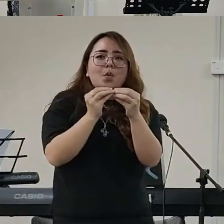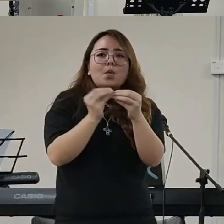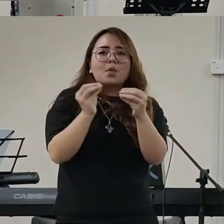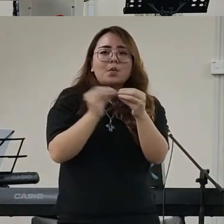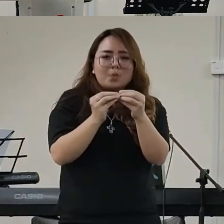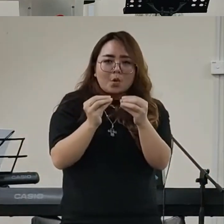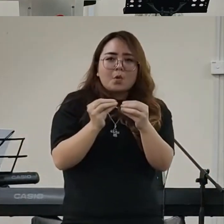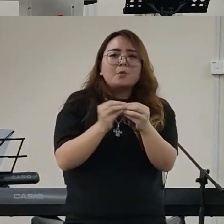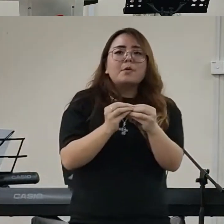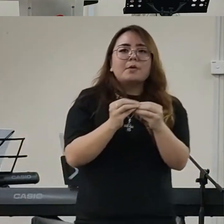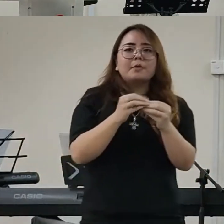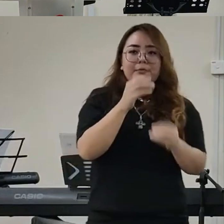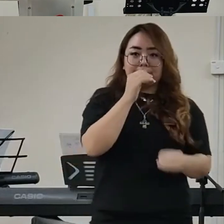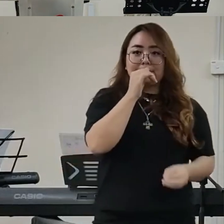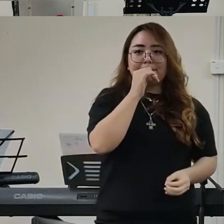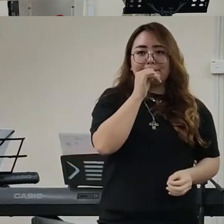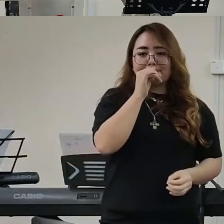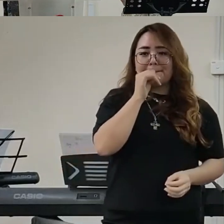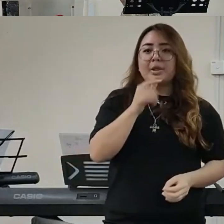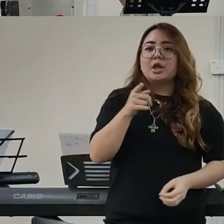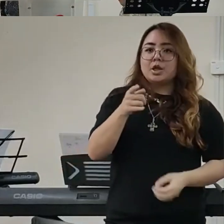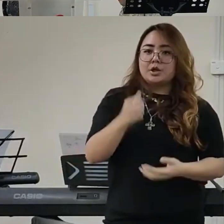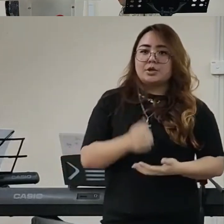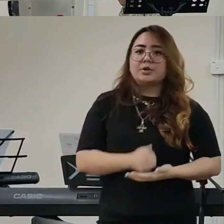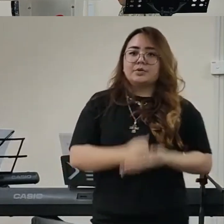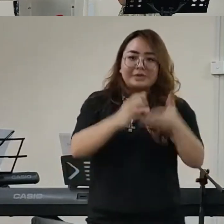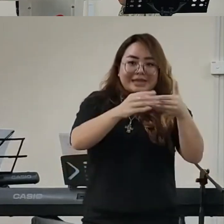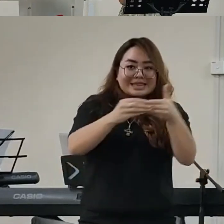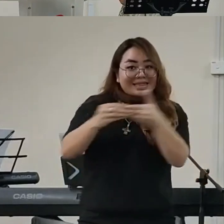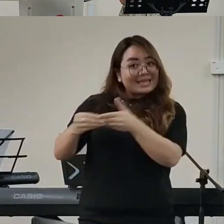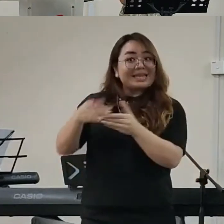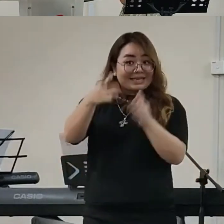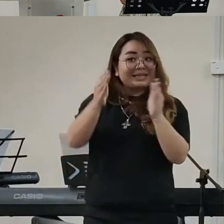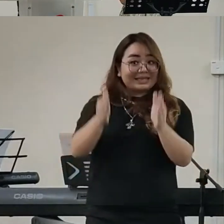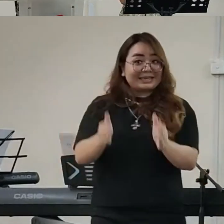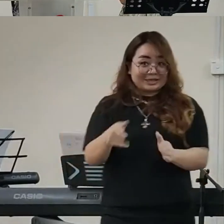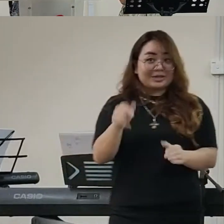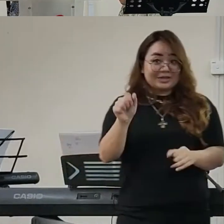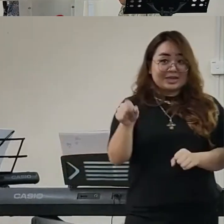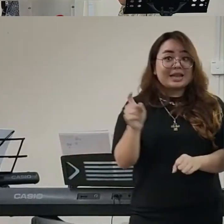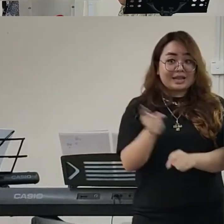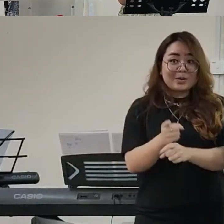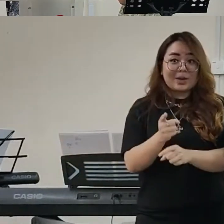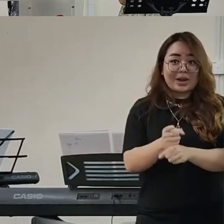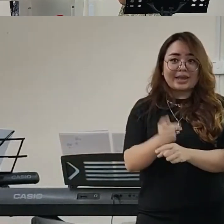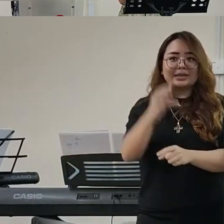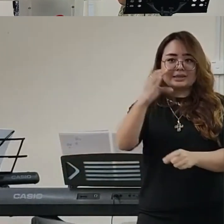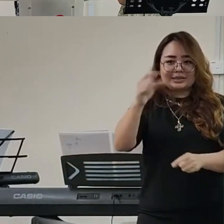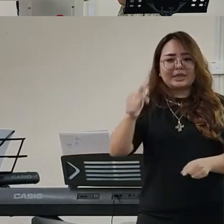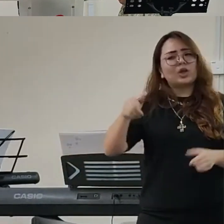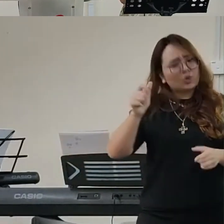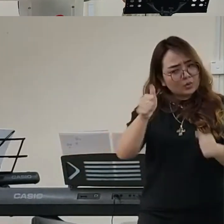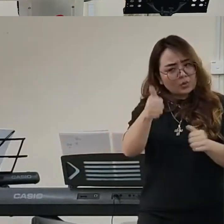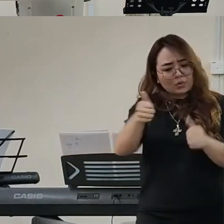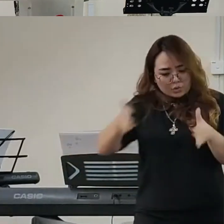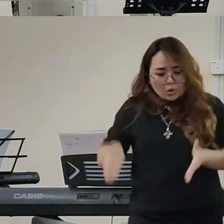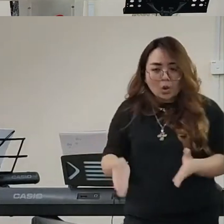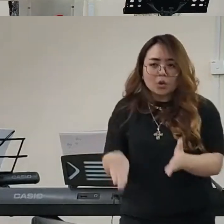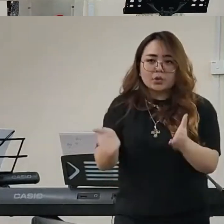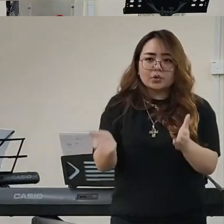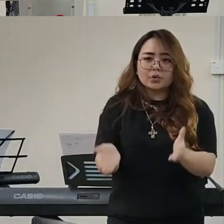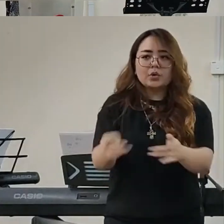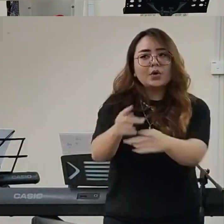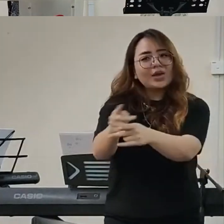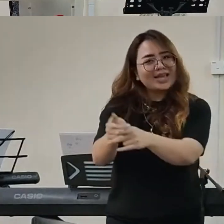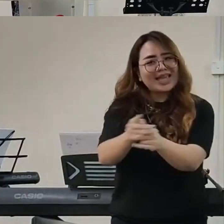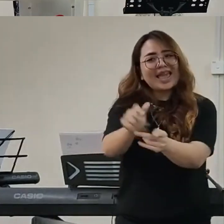有祸了，他们只顾牧养自己，牧者岂不应当牧养羊群吗？这个告诉我们什么呢？就是说，不